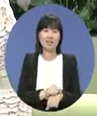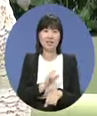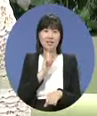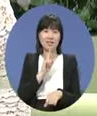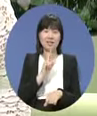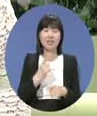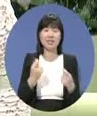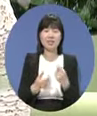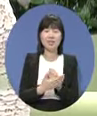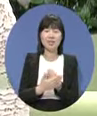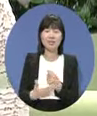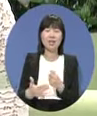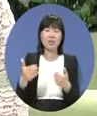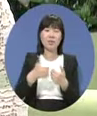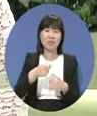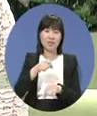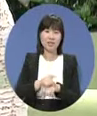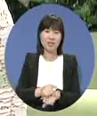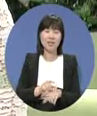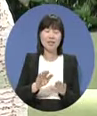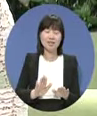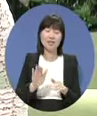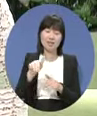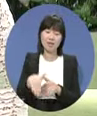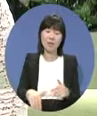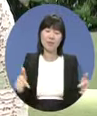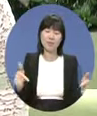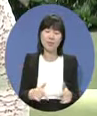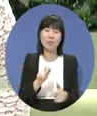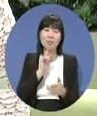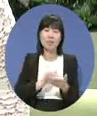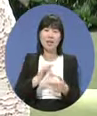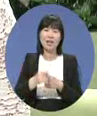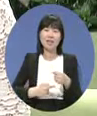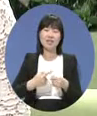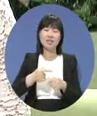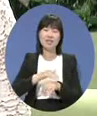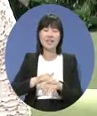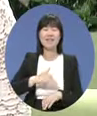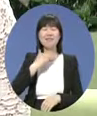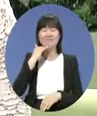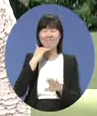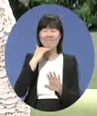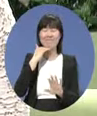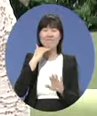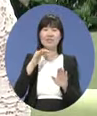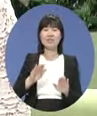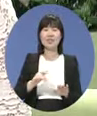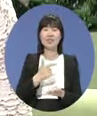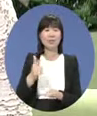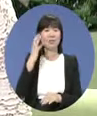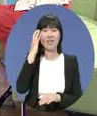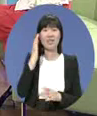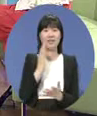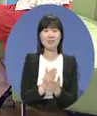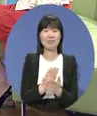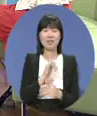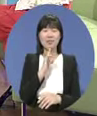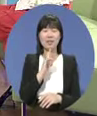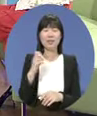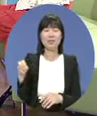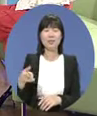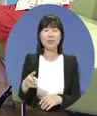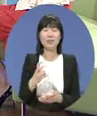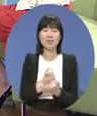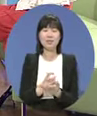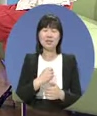잘하거든요. 그렇기 때문에 이제 공격성이 현저하게 감소합니다. 1년을 좀 잘 기다리십시오. 이제 이때 너무 괴로워하지 마시고 그리고